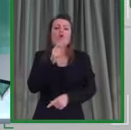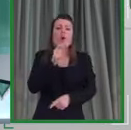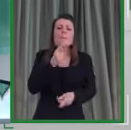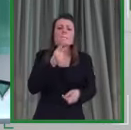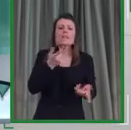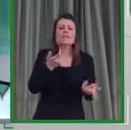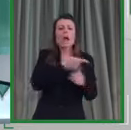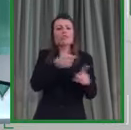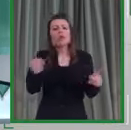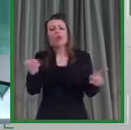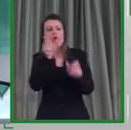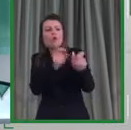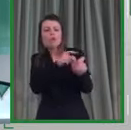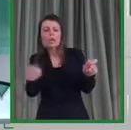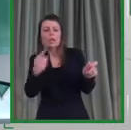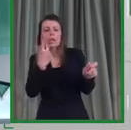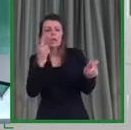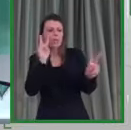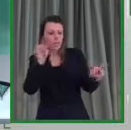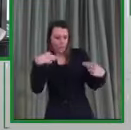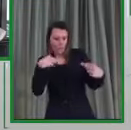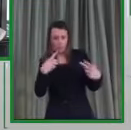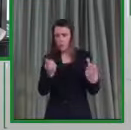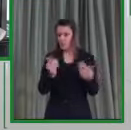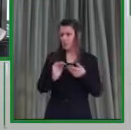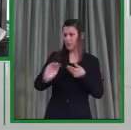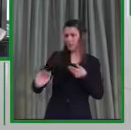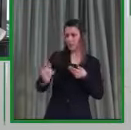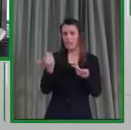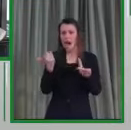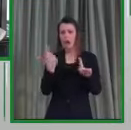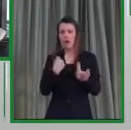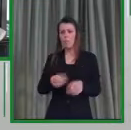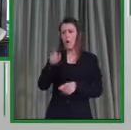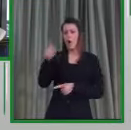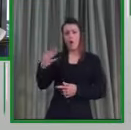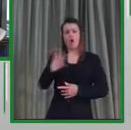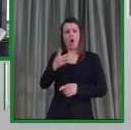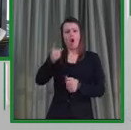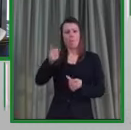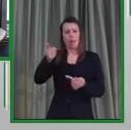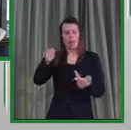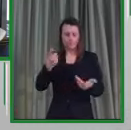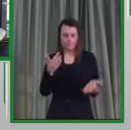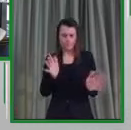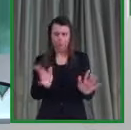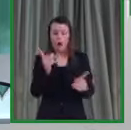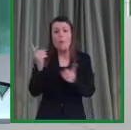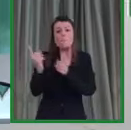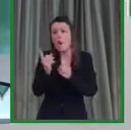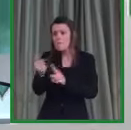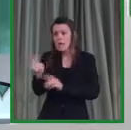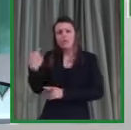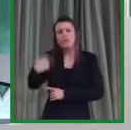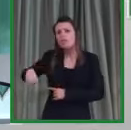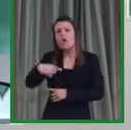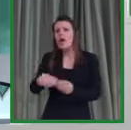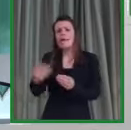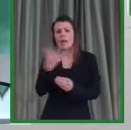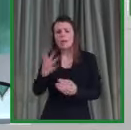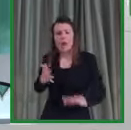l'indice puntato nei nostri confronti in quei momenti quello che abbiamo fatto l'obiettivo era liberare posti